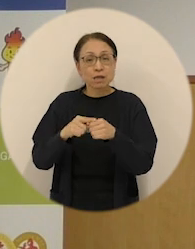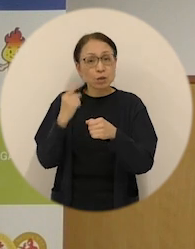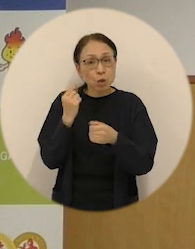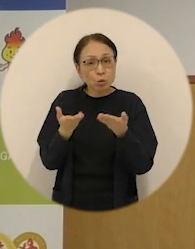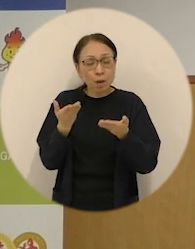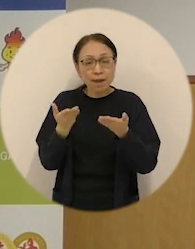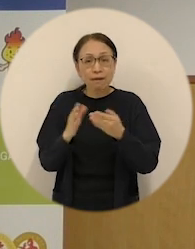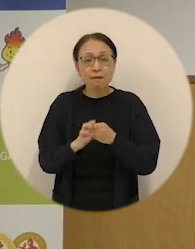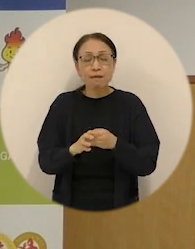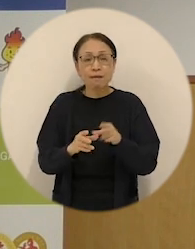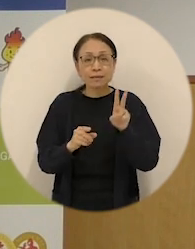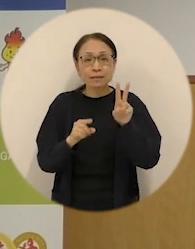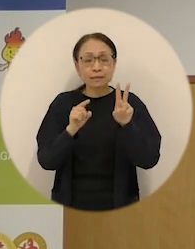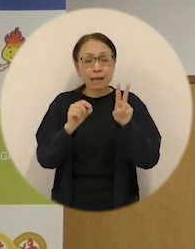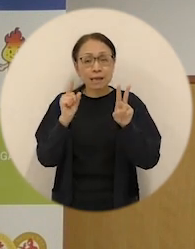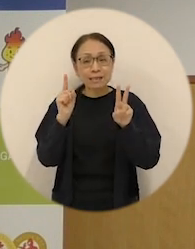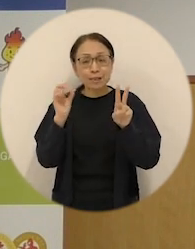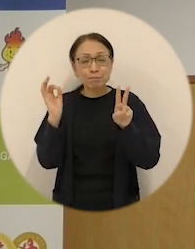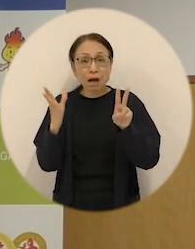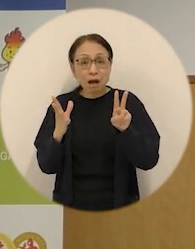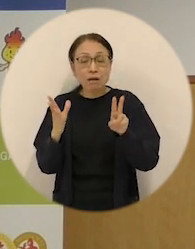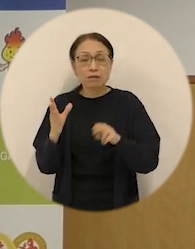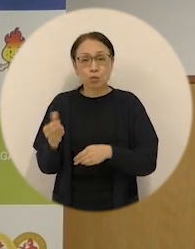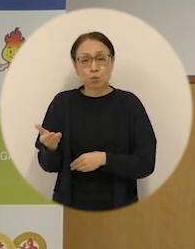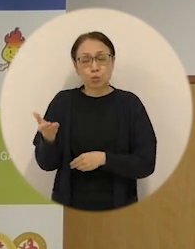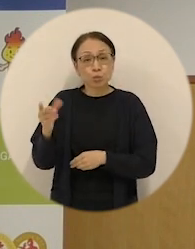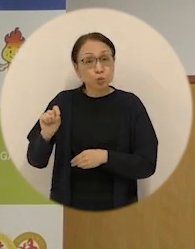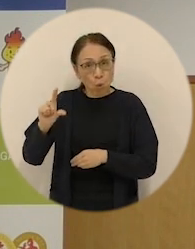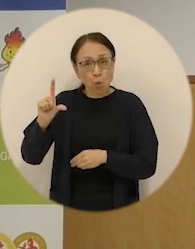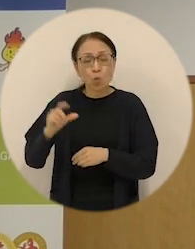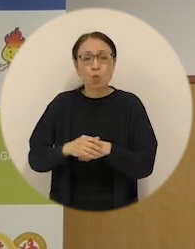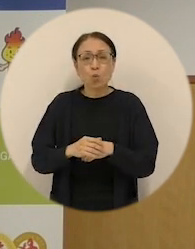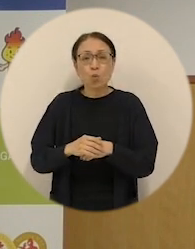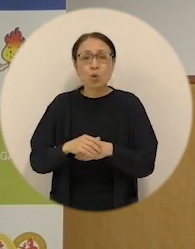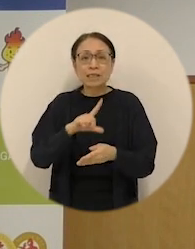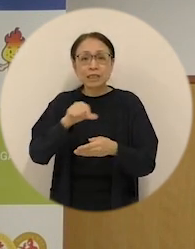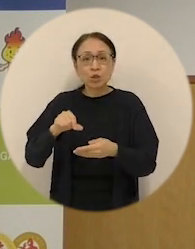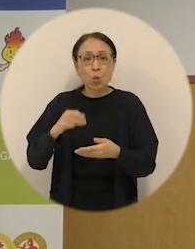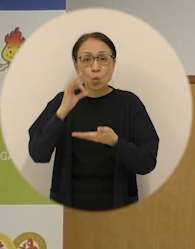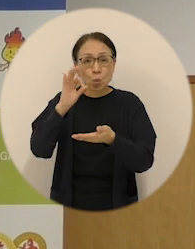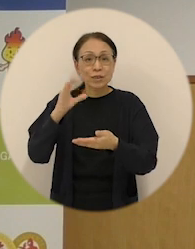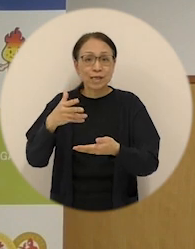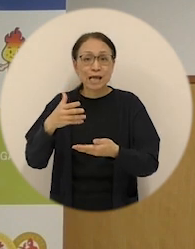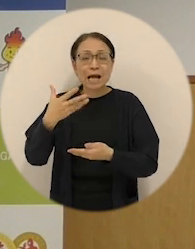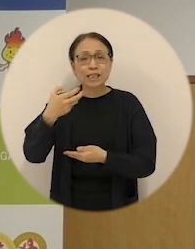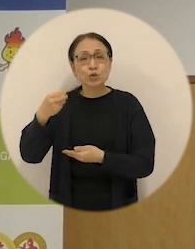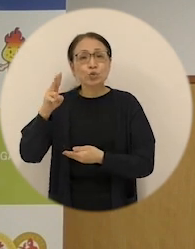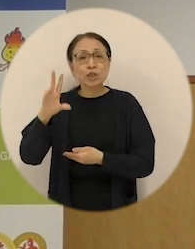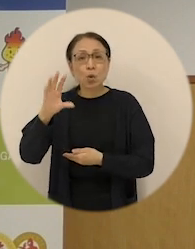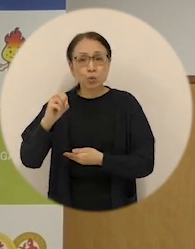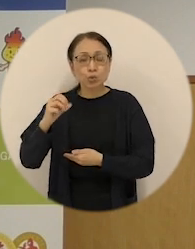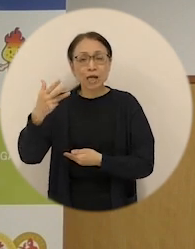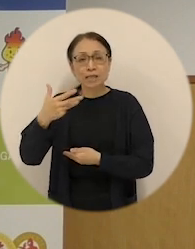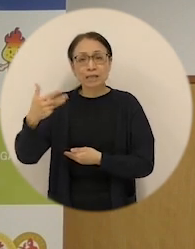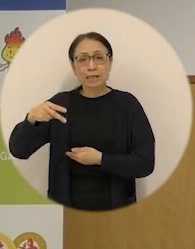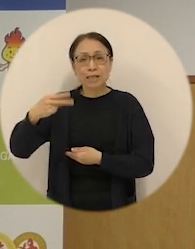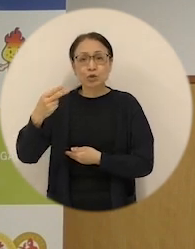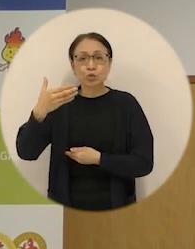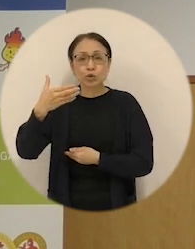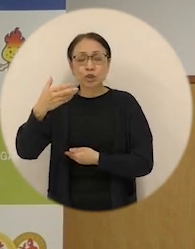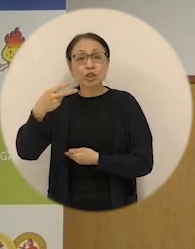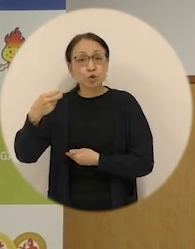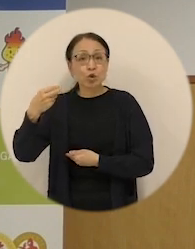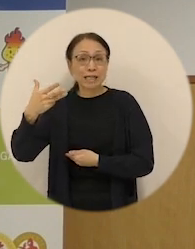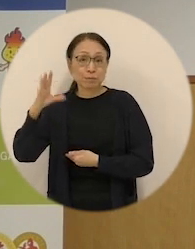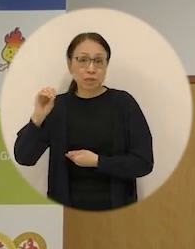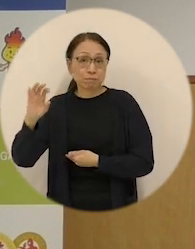べ 2.1% の増、地方交付税は82億8928万4000